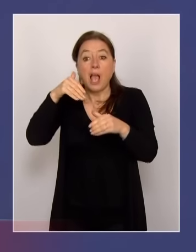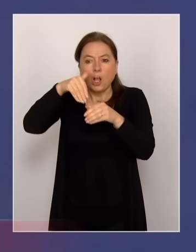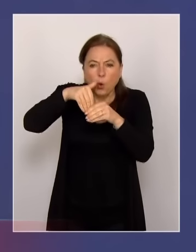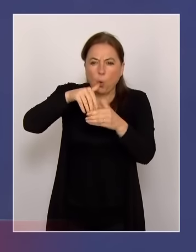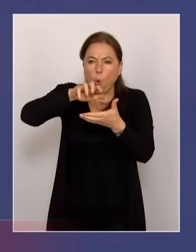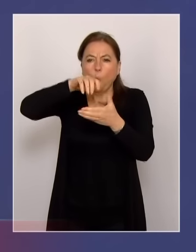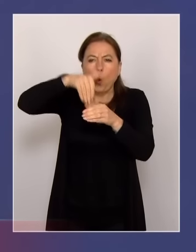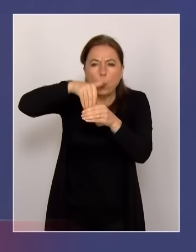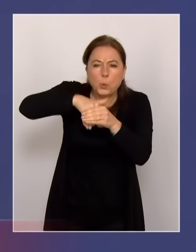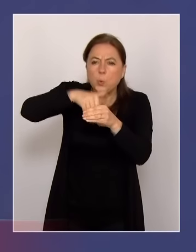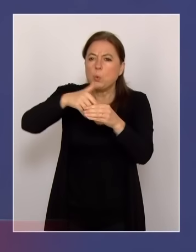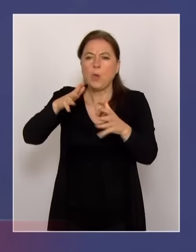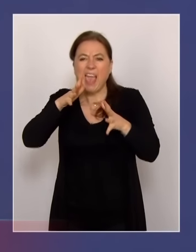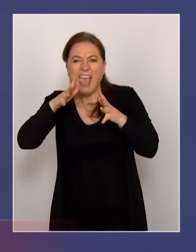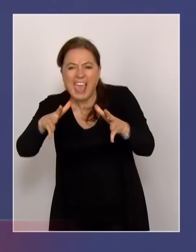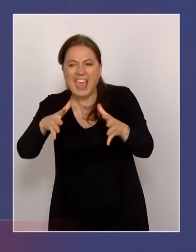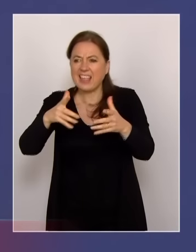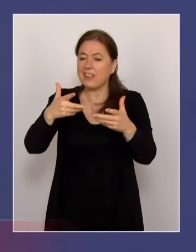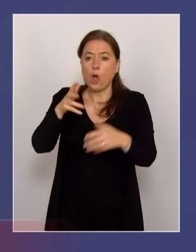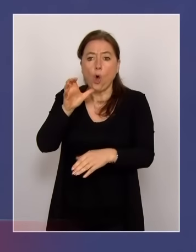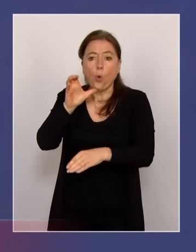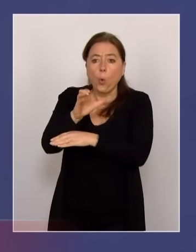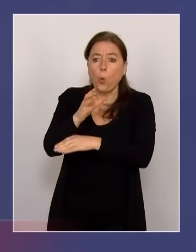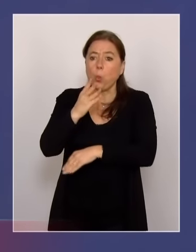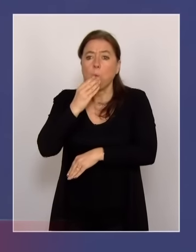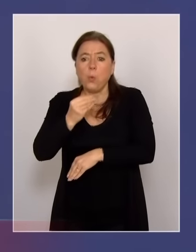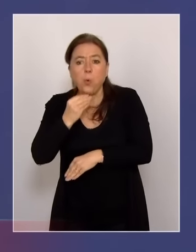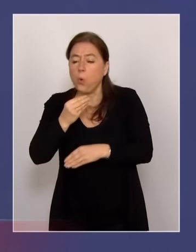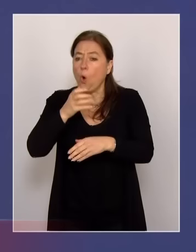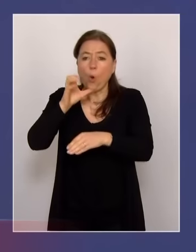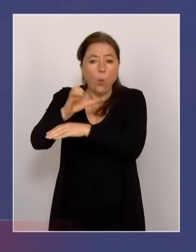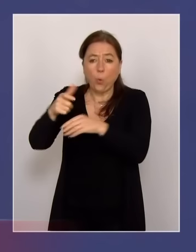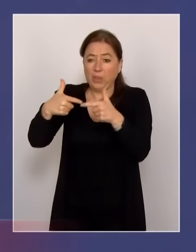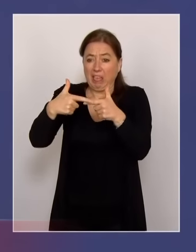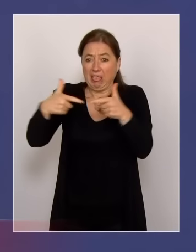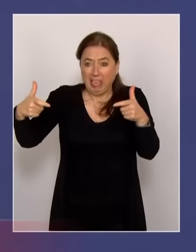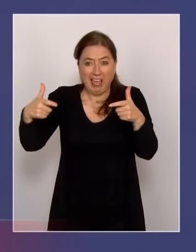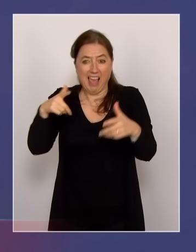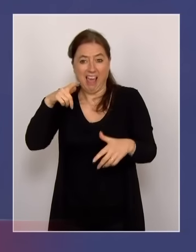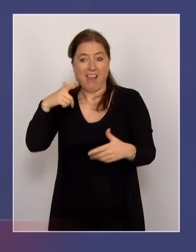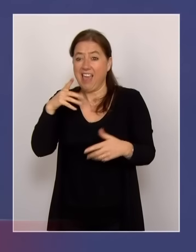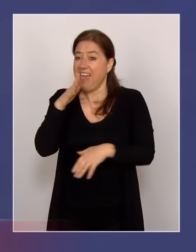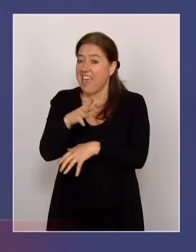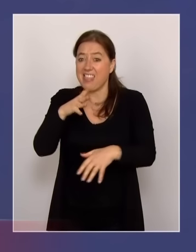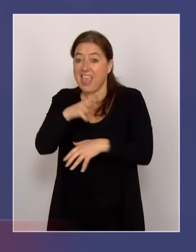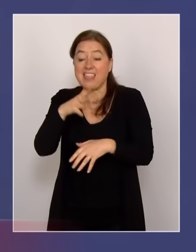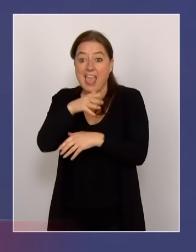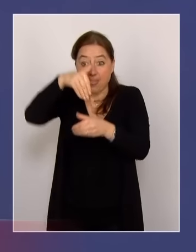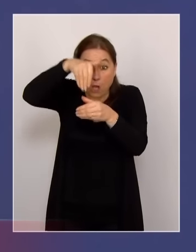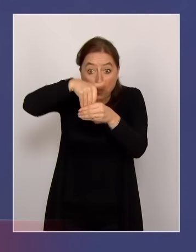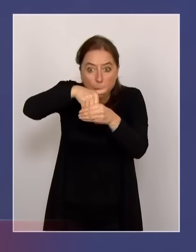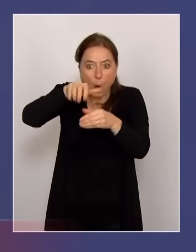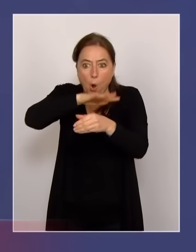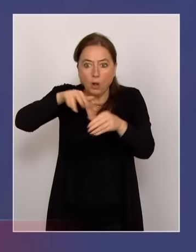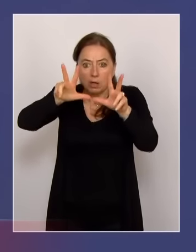haineux, racistes et antisémites, et c'est en Européen que nous pourrons obtenir des plateformes qui, aujourd'hui, ne tiennent pas leurs engagements sur ce sujet,